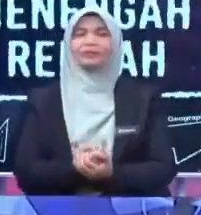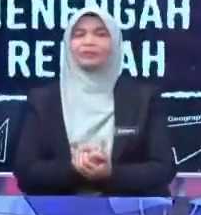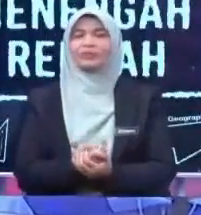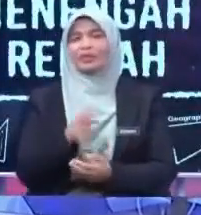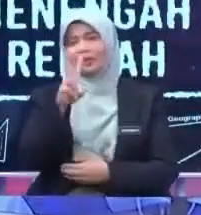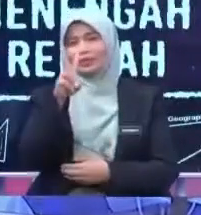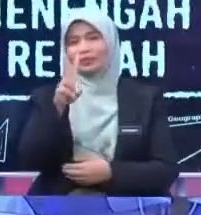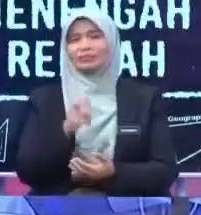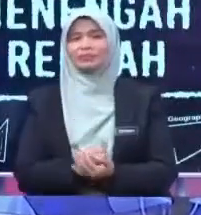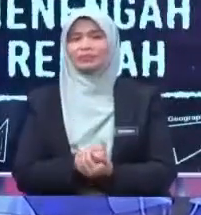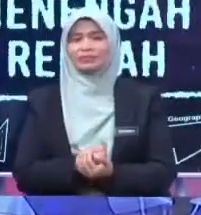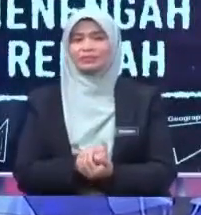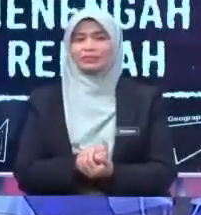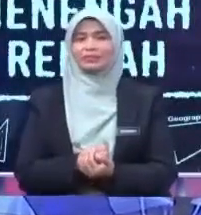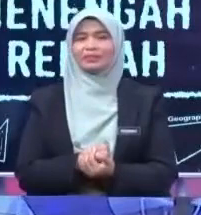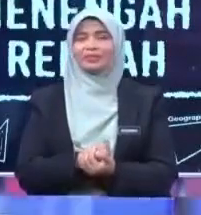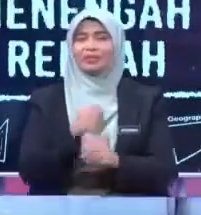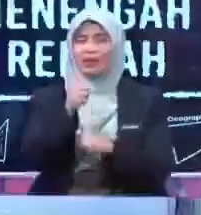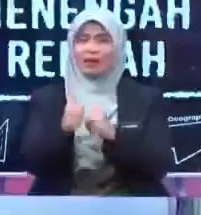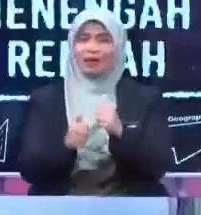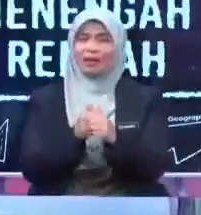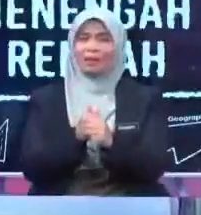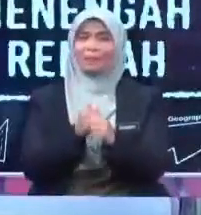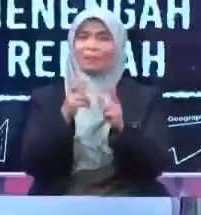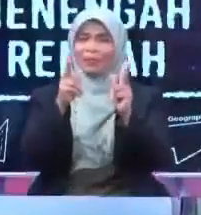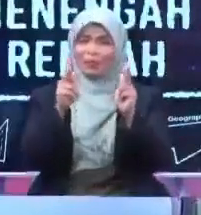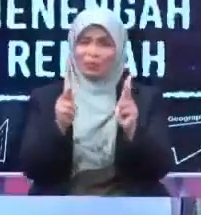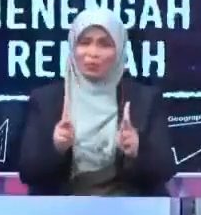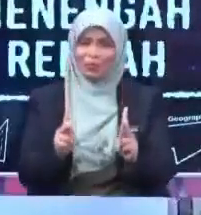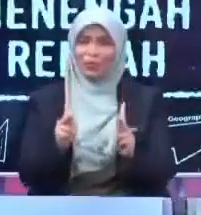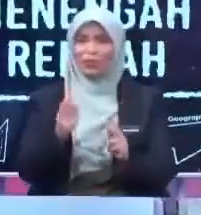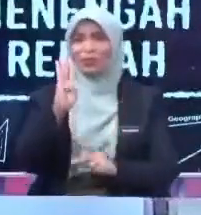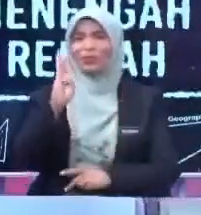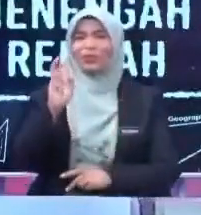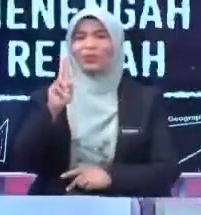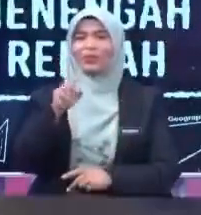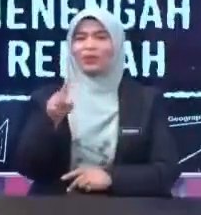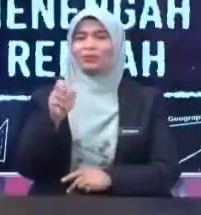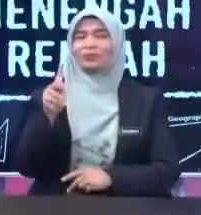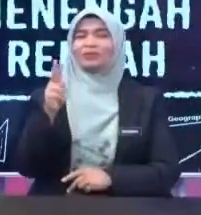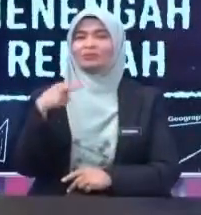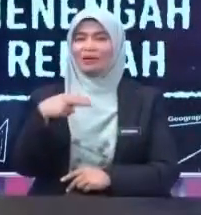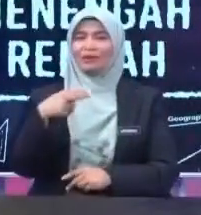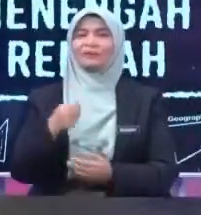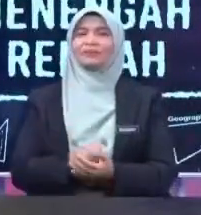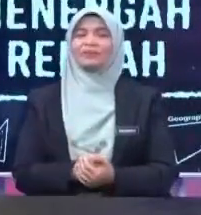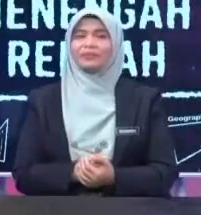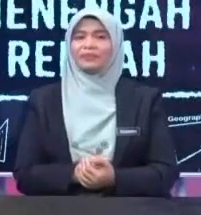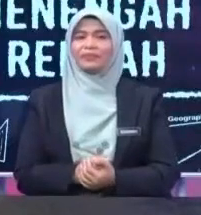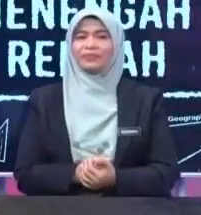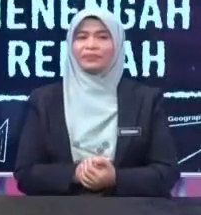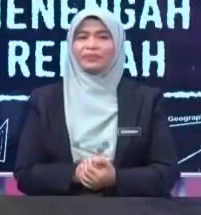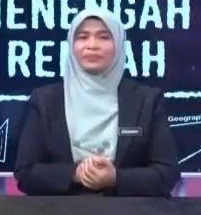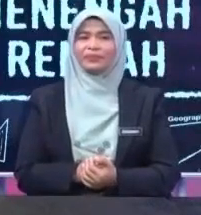kiri ni saya ni, alamak, alam barzah. Ya, yang hijau alam dunia, yang biru adalah alam barzah.